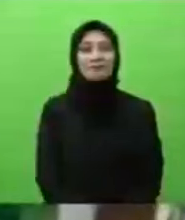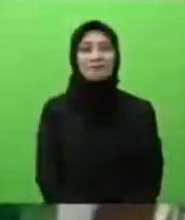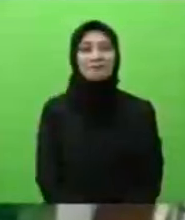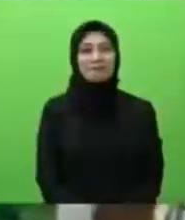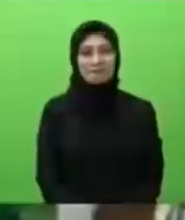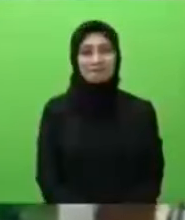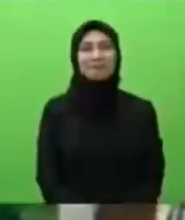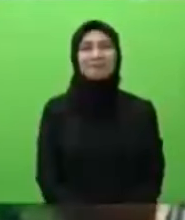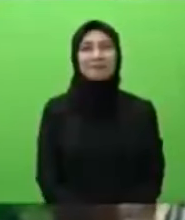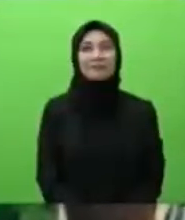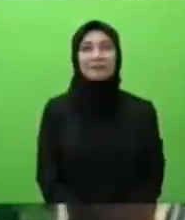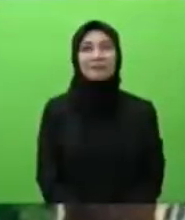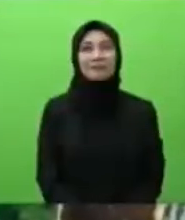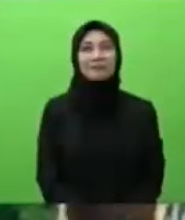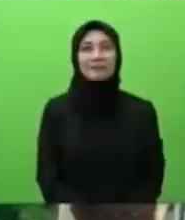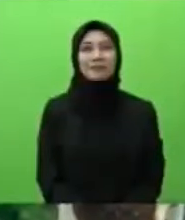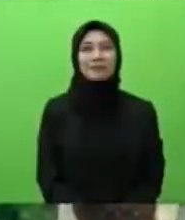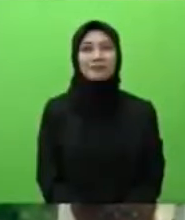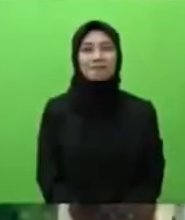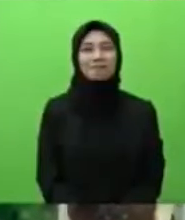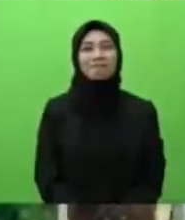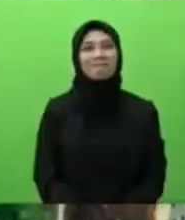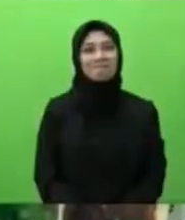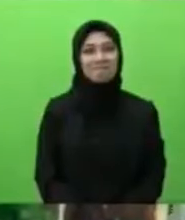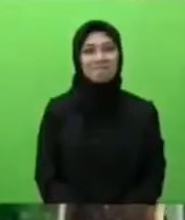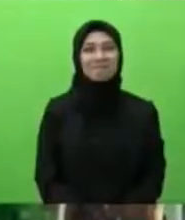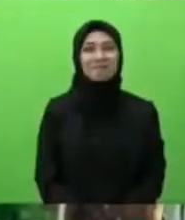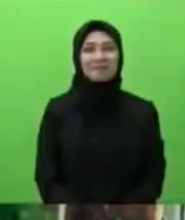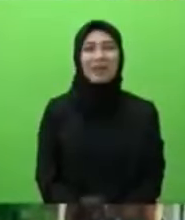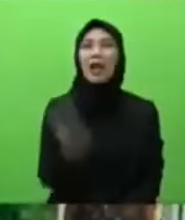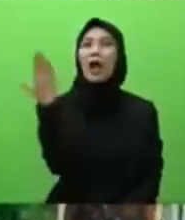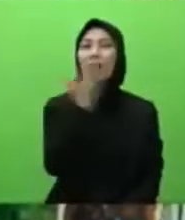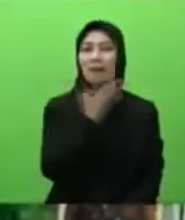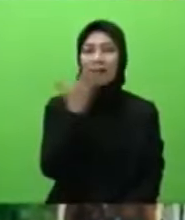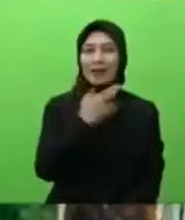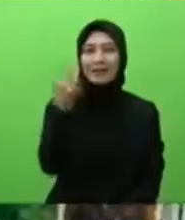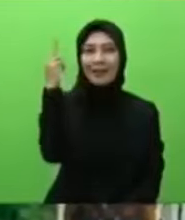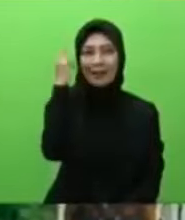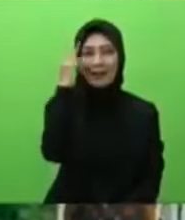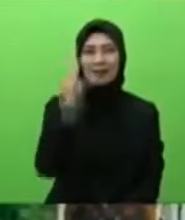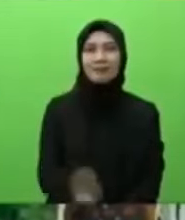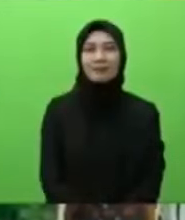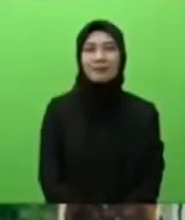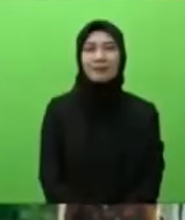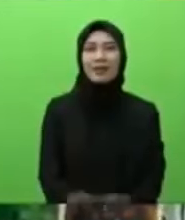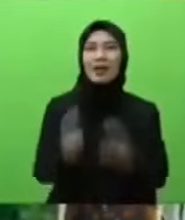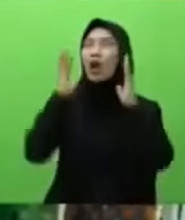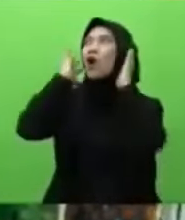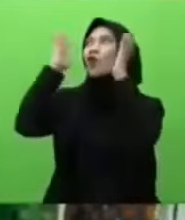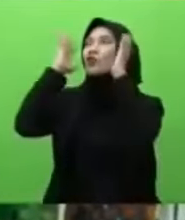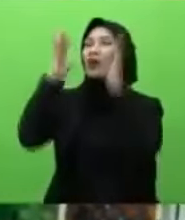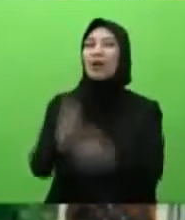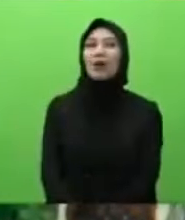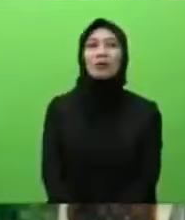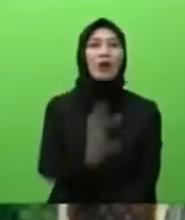inalhamdalillah Kaah wusi wusallim muhammadir rasulillah waa